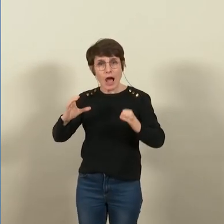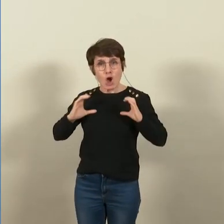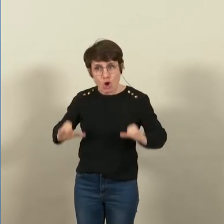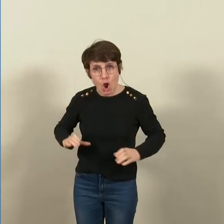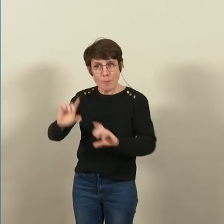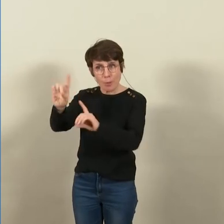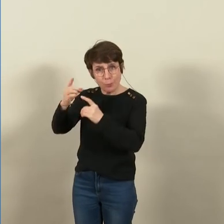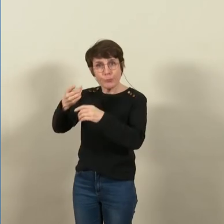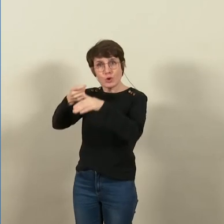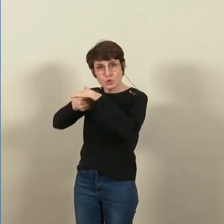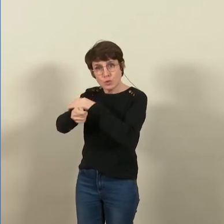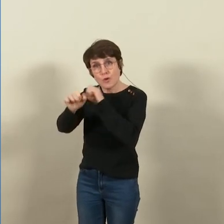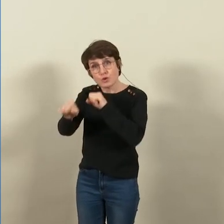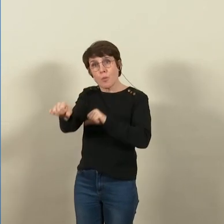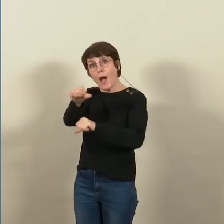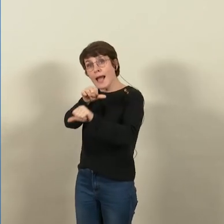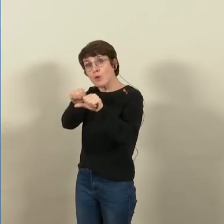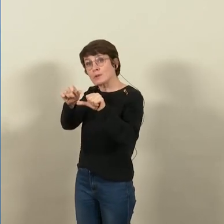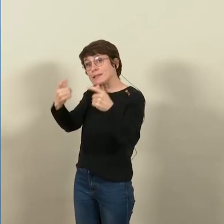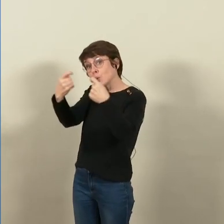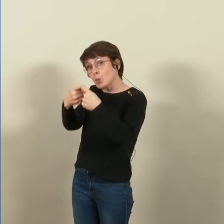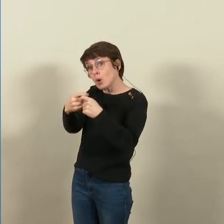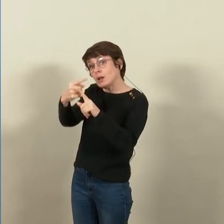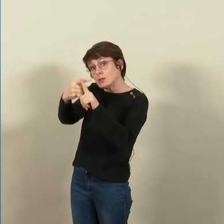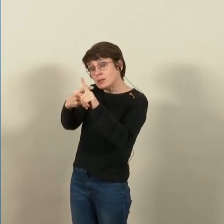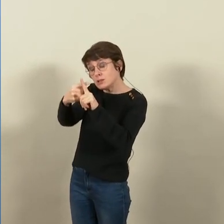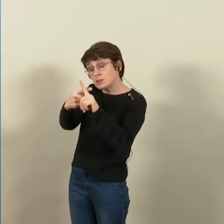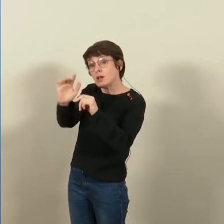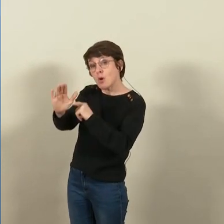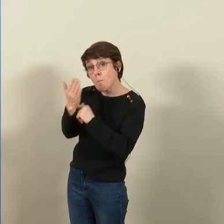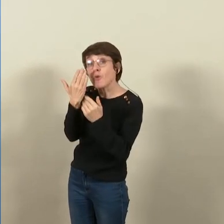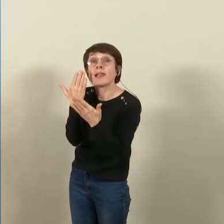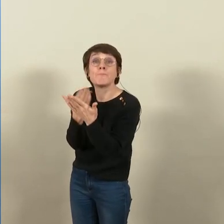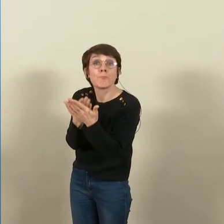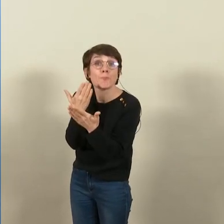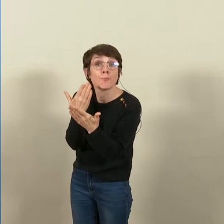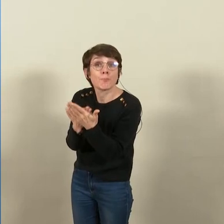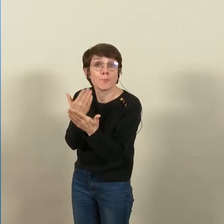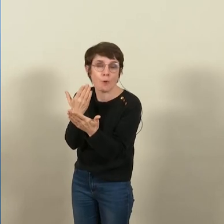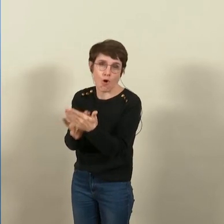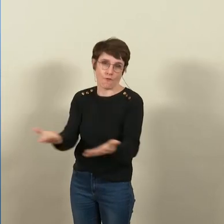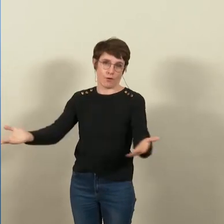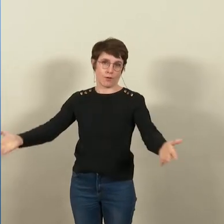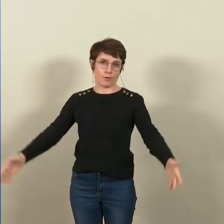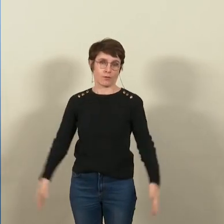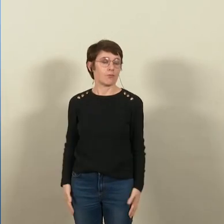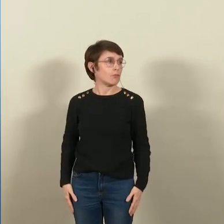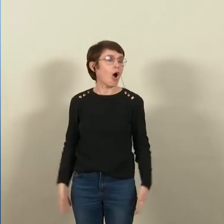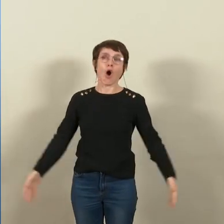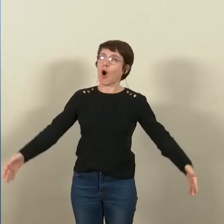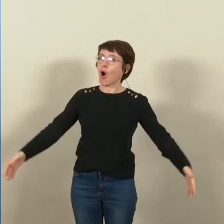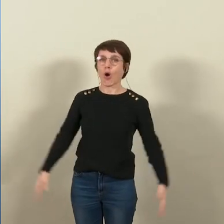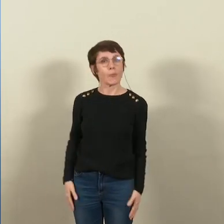ell devront apporter ell devront apporter et justifier la preuve écoutez